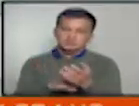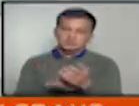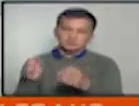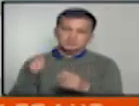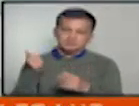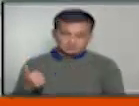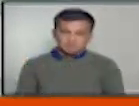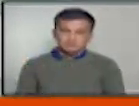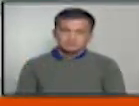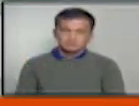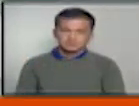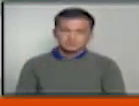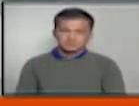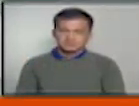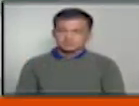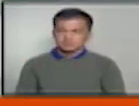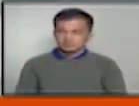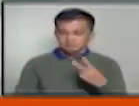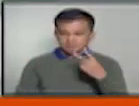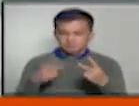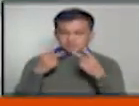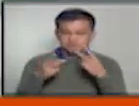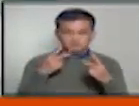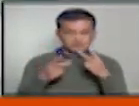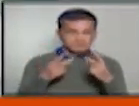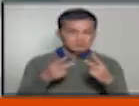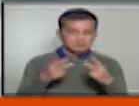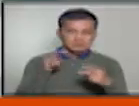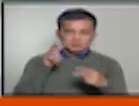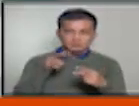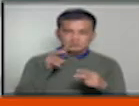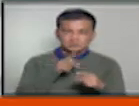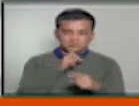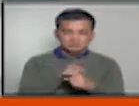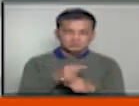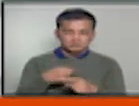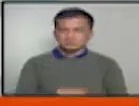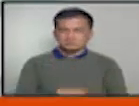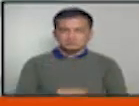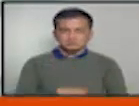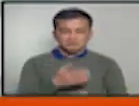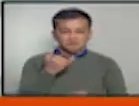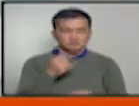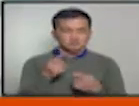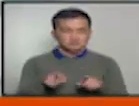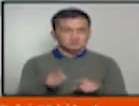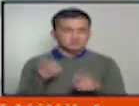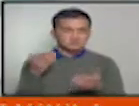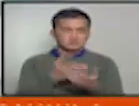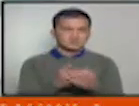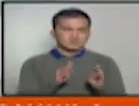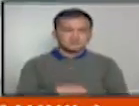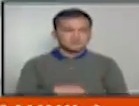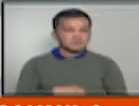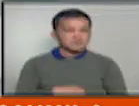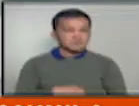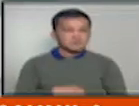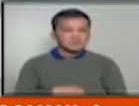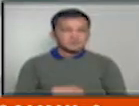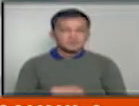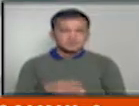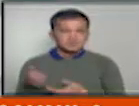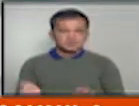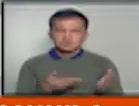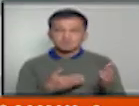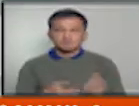ibang barangay, meron na rin. Yung pong nakikita yung video na yan, sir, totoo po yan, ako po yan. Ba't siya napunta dyan sa barangay hall, sa loob? Sino nagdala